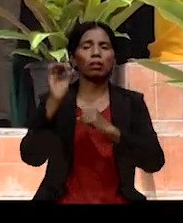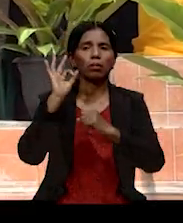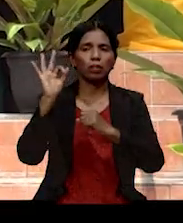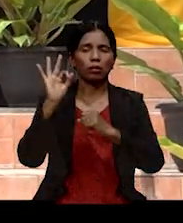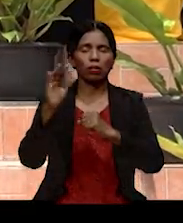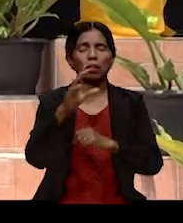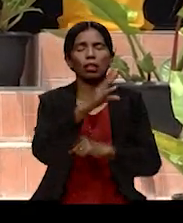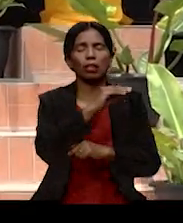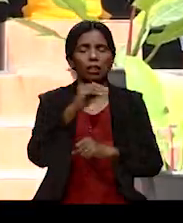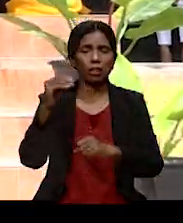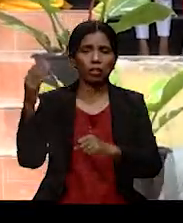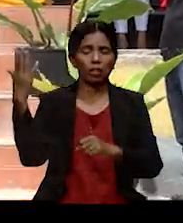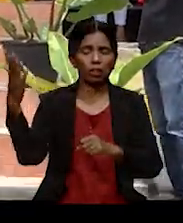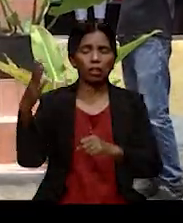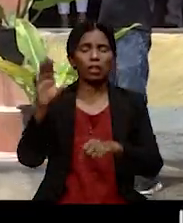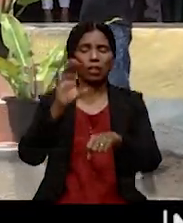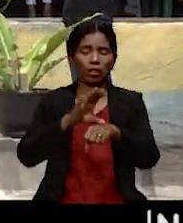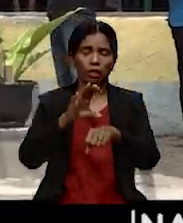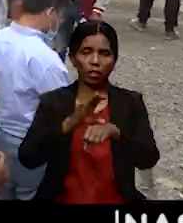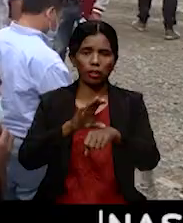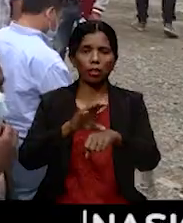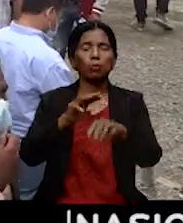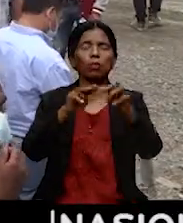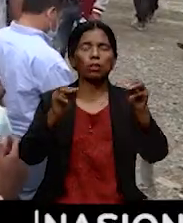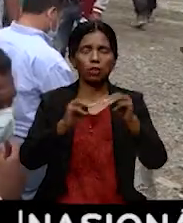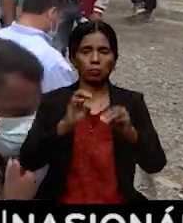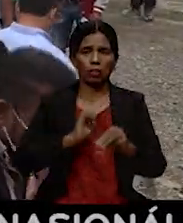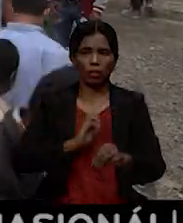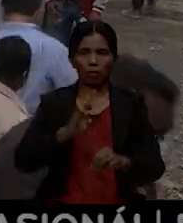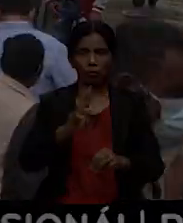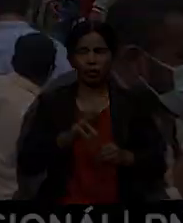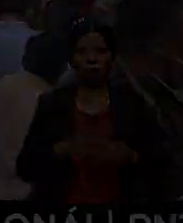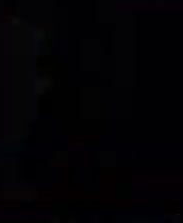Imaculada Conceição, Município Hermera. Agustin da Costa, Adere Tuximenes, Jemen.